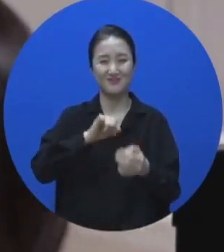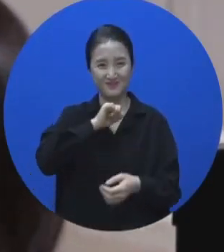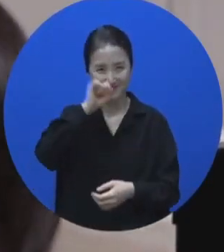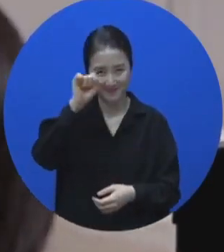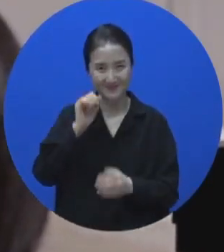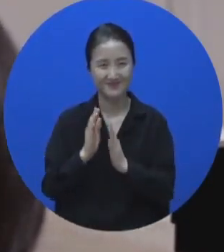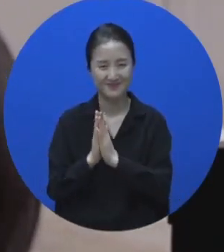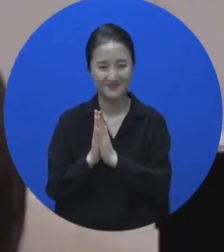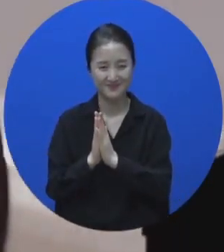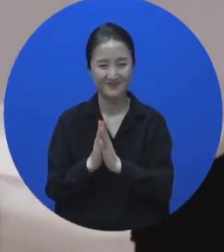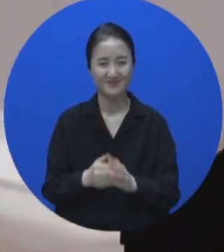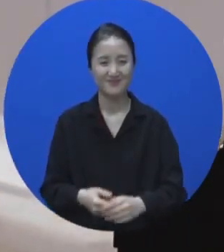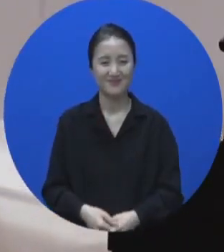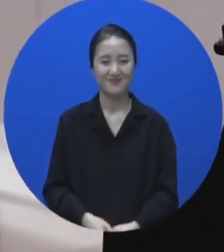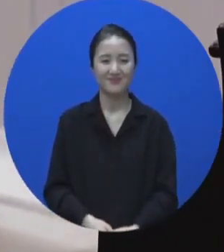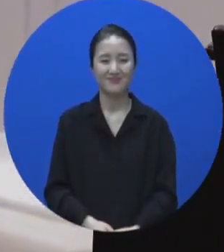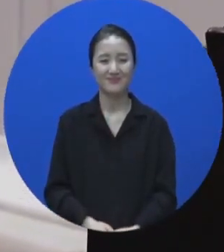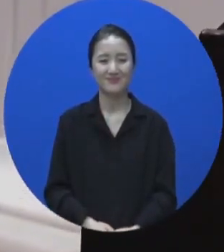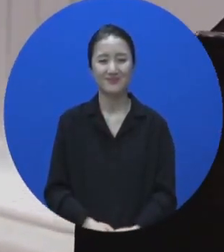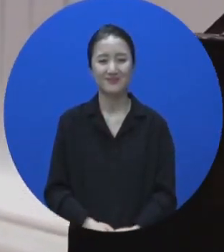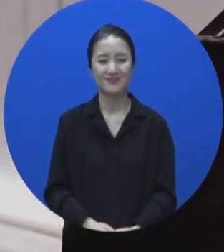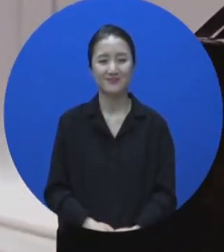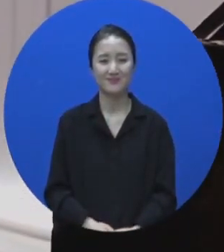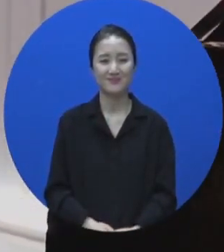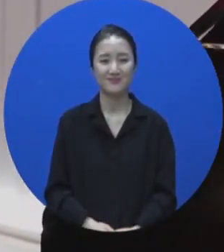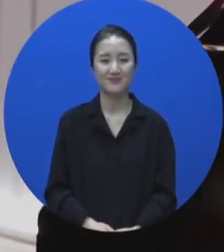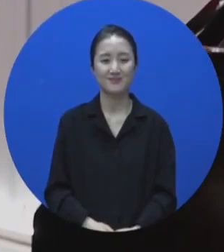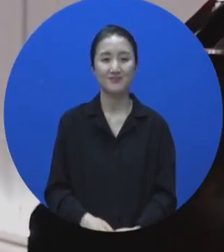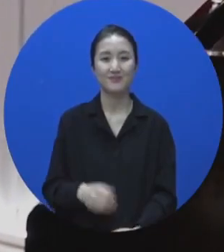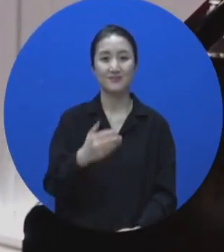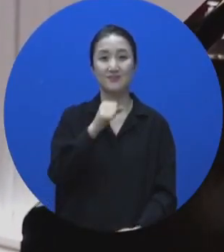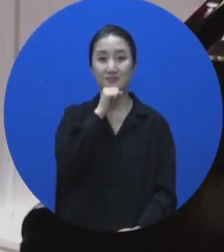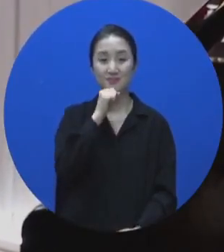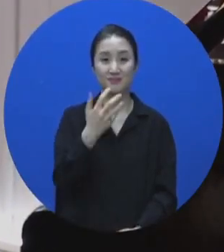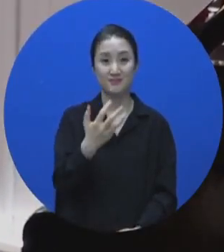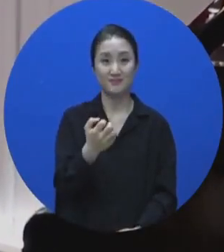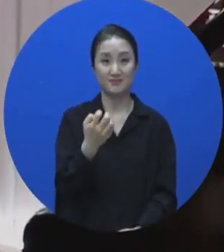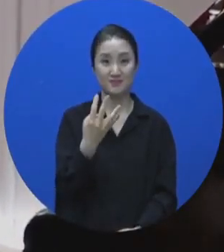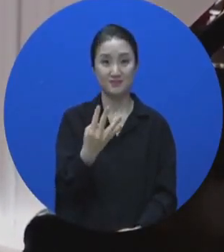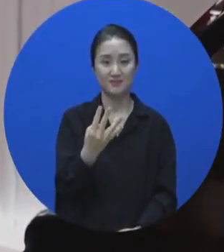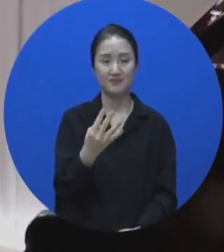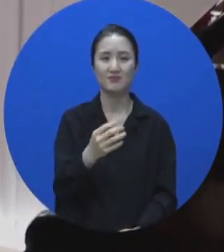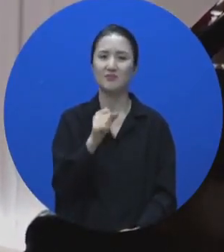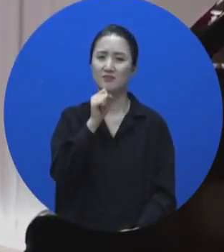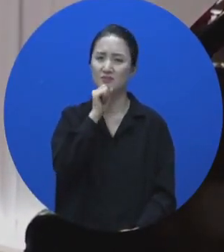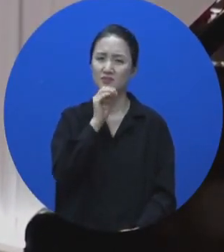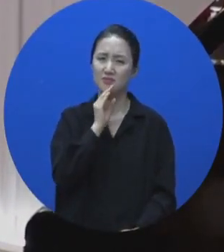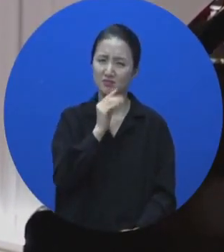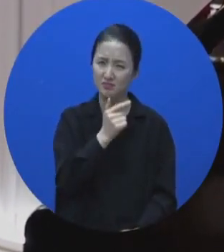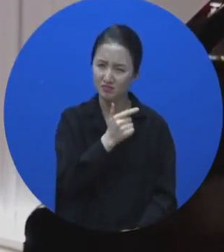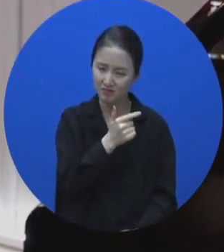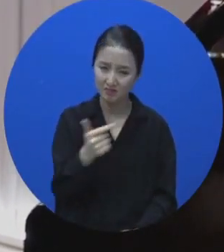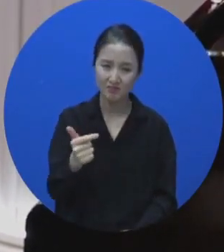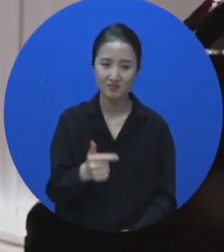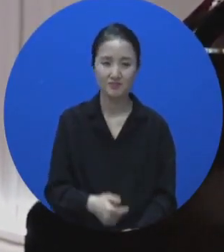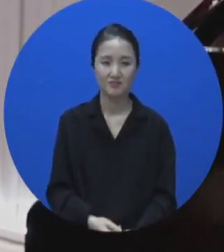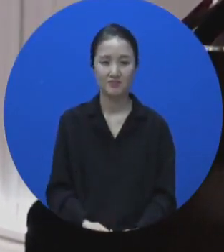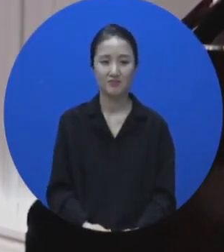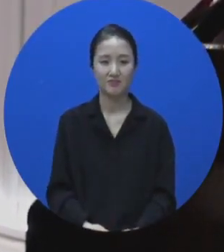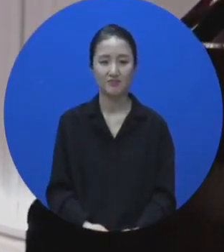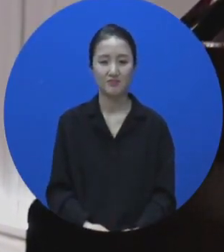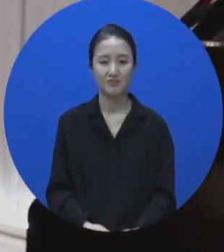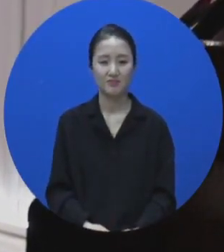4 그 방청 되시기 바라겠습니다 4 여러분들 80 4.1 얼마나 큰 정수 인지